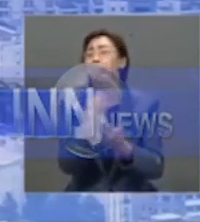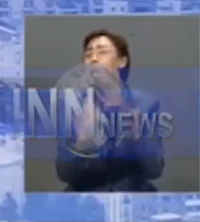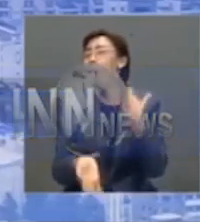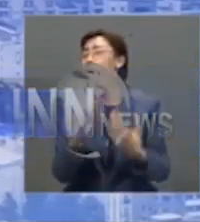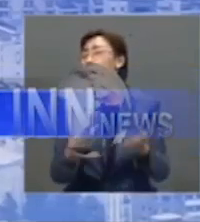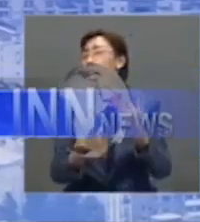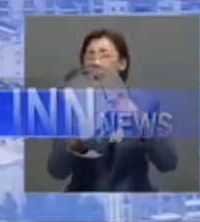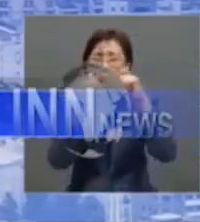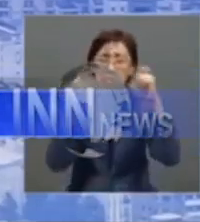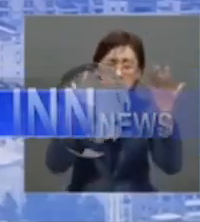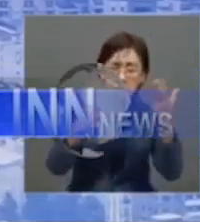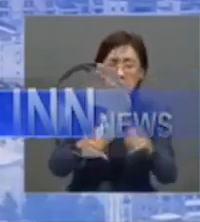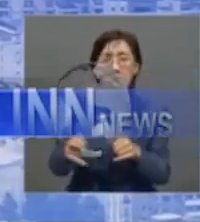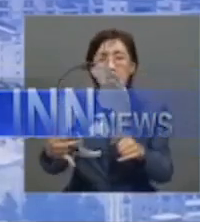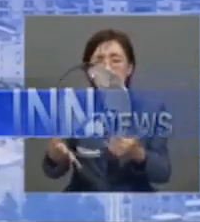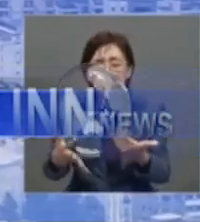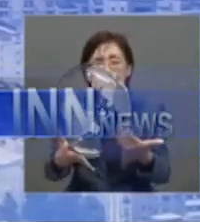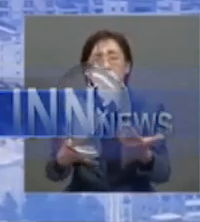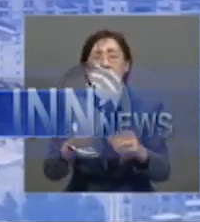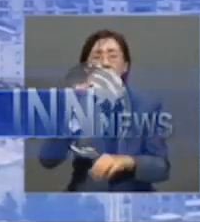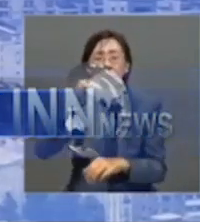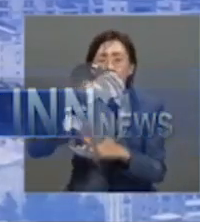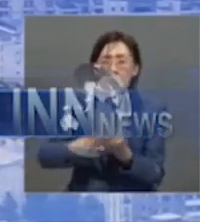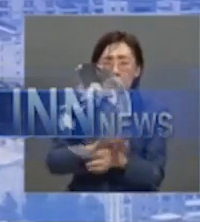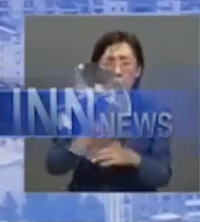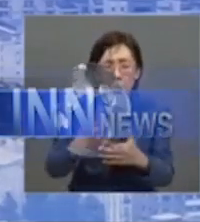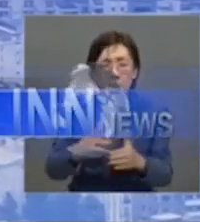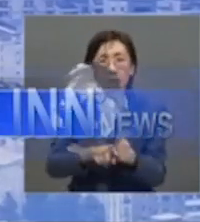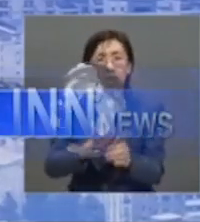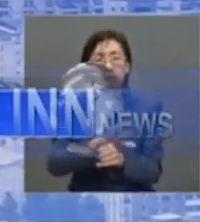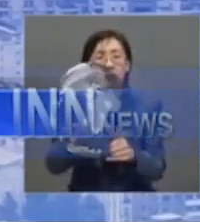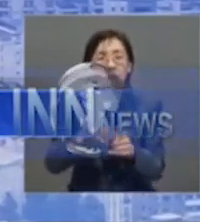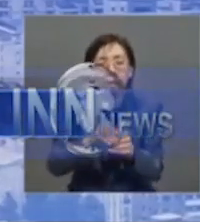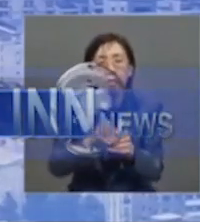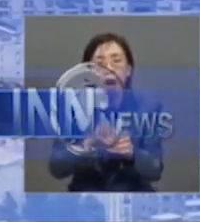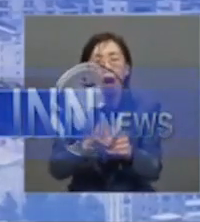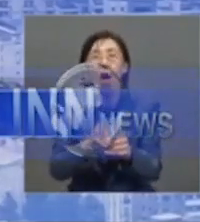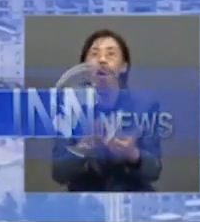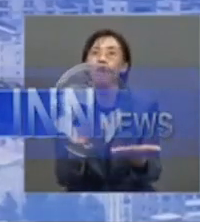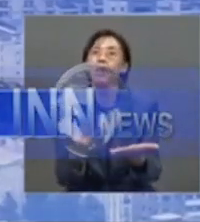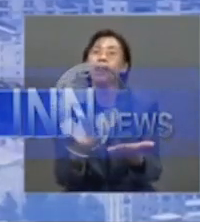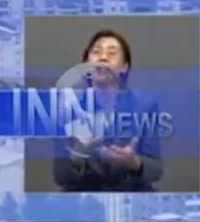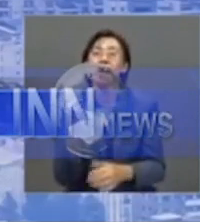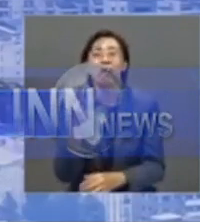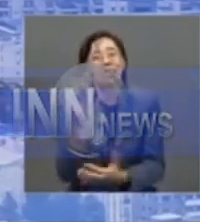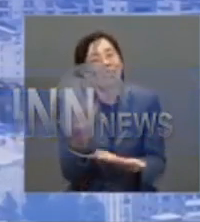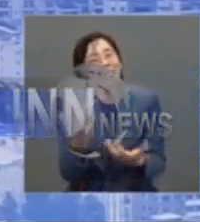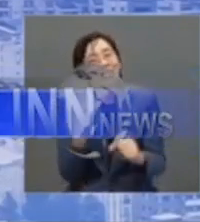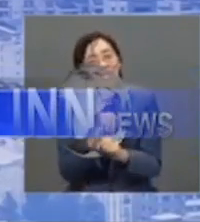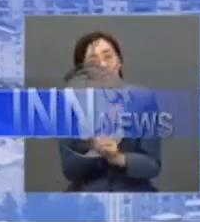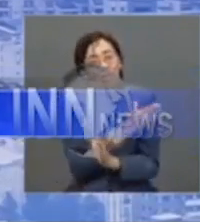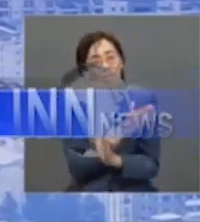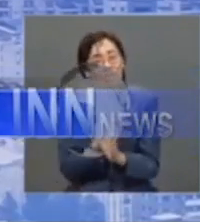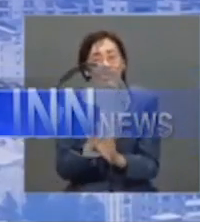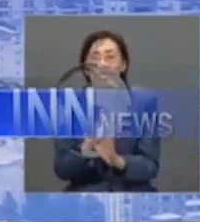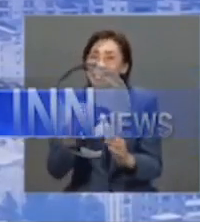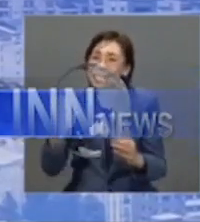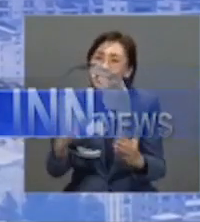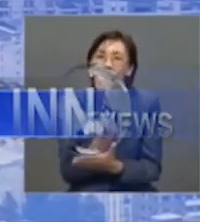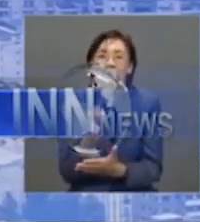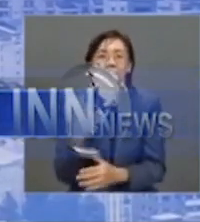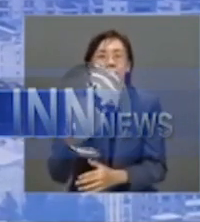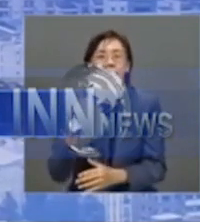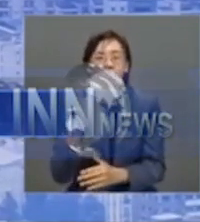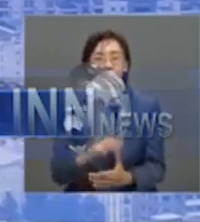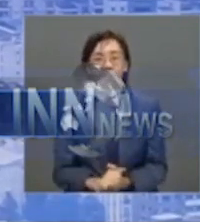คนโดยนายแพทย์ทวีสินกล่าวว่าพลเอกประยุทธ์จันทร์โอชานายกรัฐมนตรีในฐานะผู้อำนวยการศูนย์สบคเน้นย้ำว่าการผ่อนปรนมา